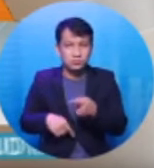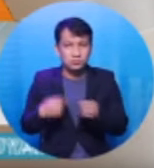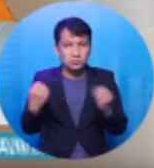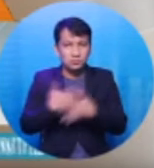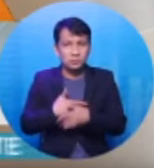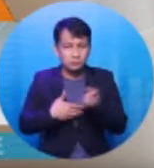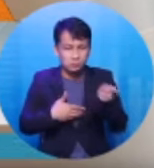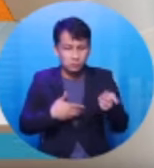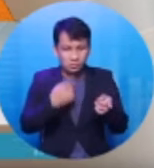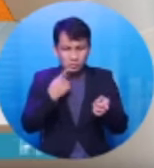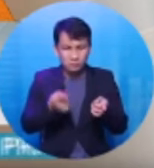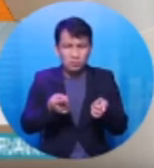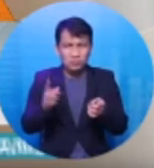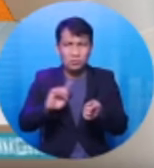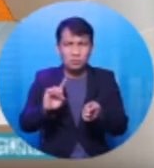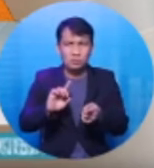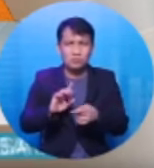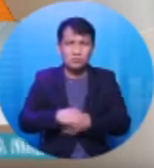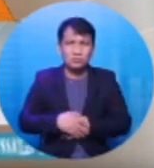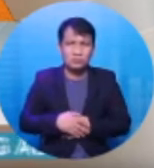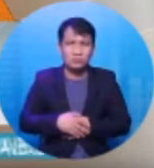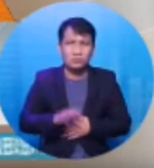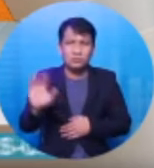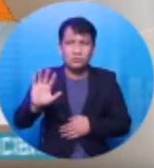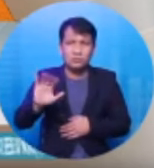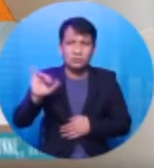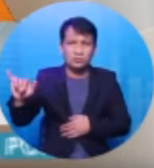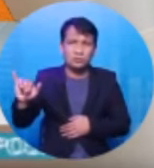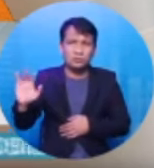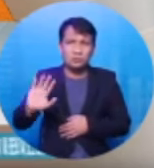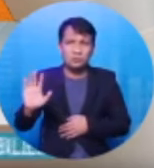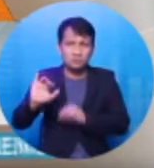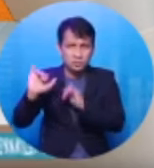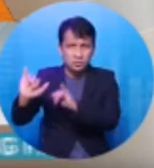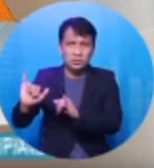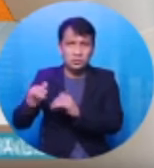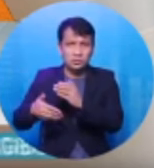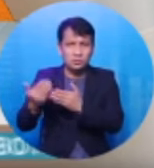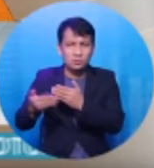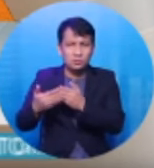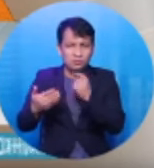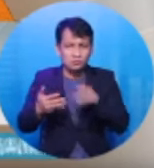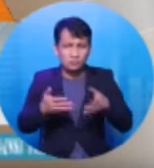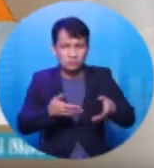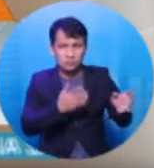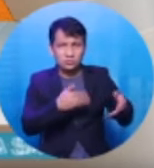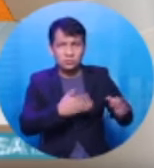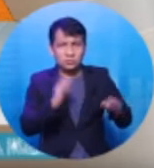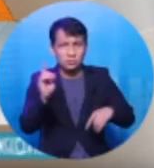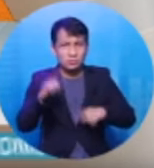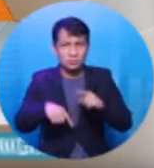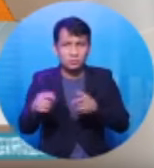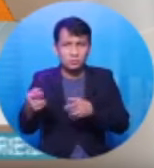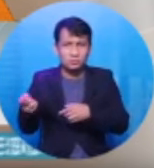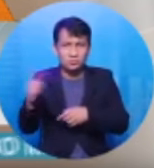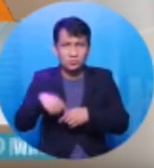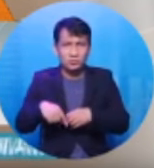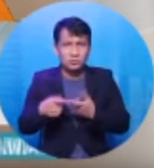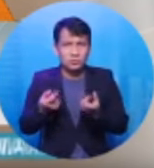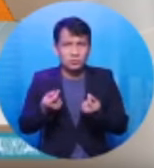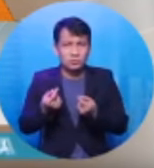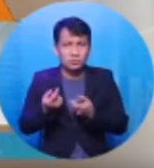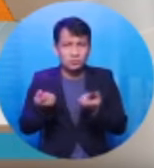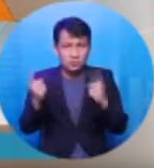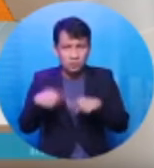takot naman po ng asawa ko, sabi niya, ano na lang, sakyan ko muna. Sabi pong ganun ng asawa ko, kaysa naman ganun ang gagawin